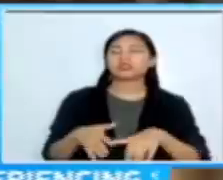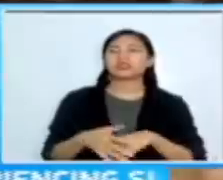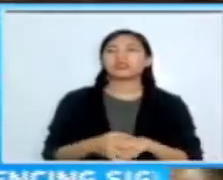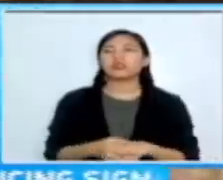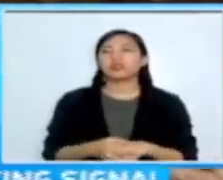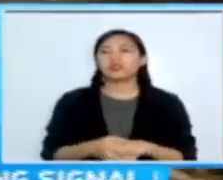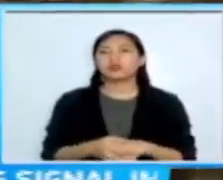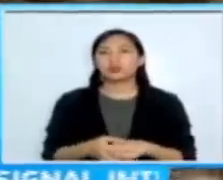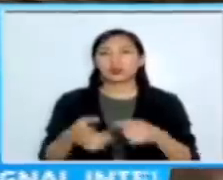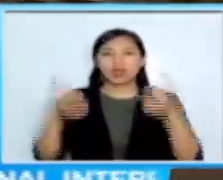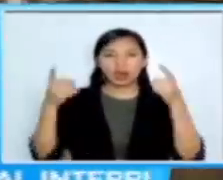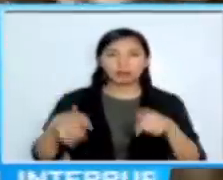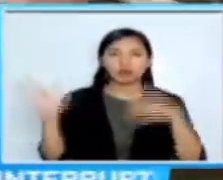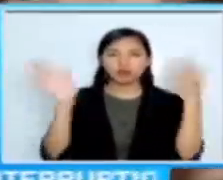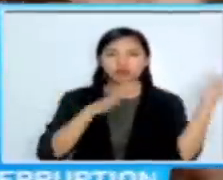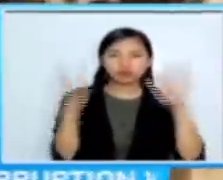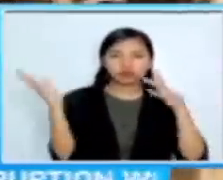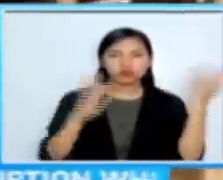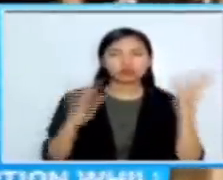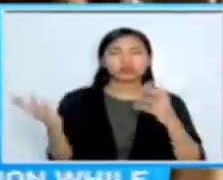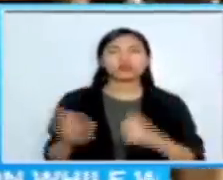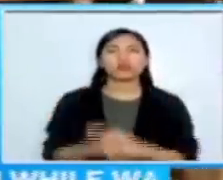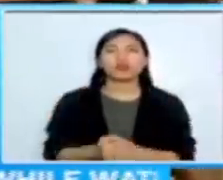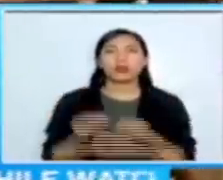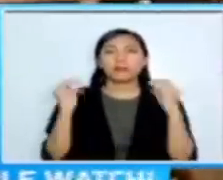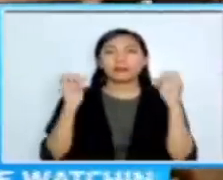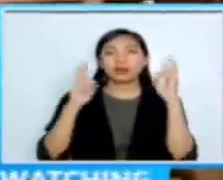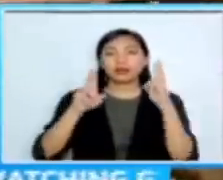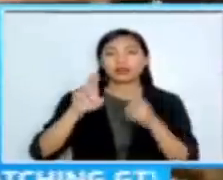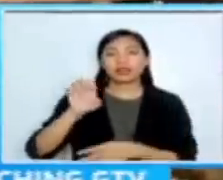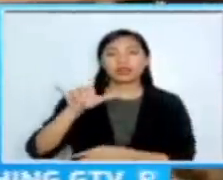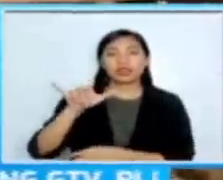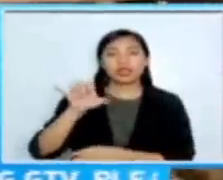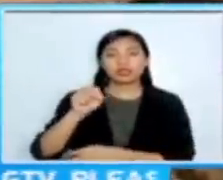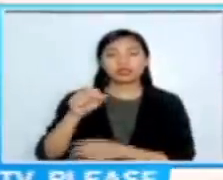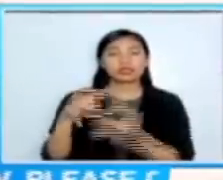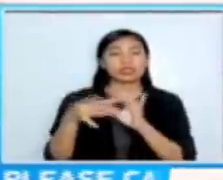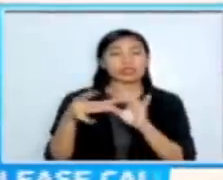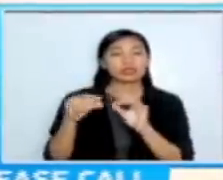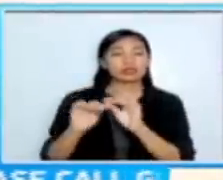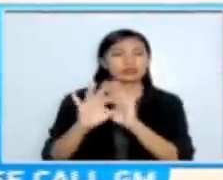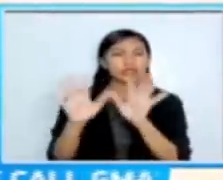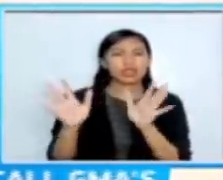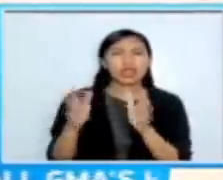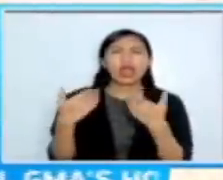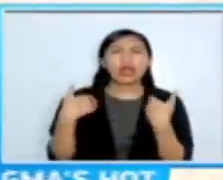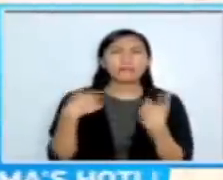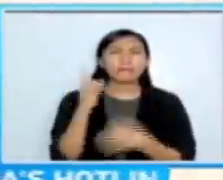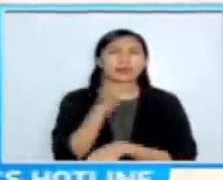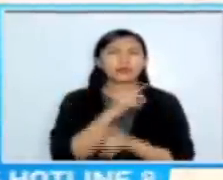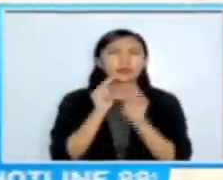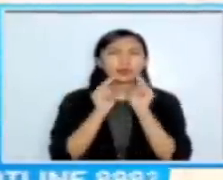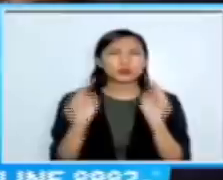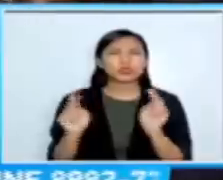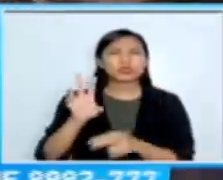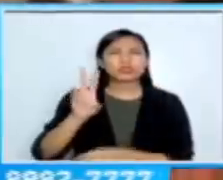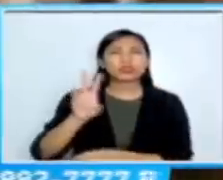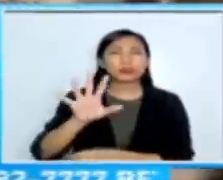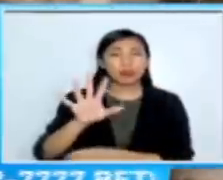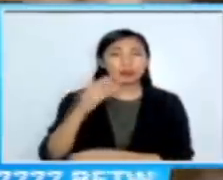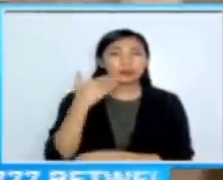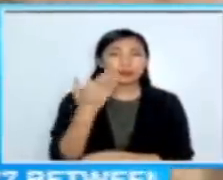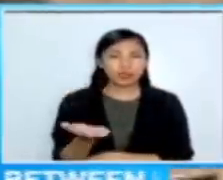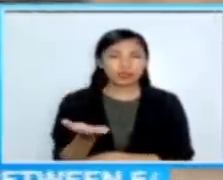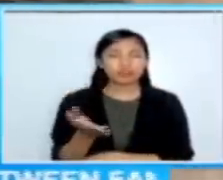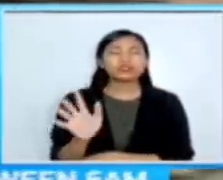sitwasyon. Nais namang linawi ni Mayor Reyes na hindi totoo ang mga kumalat na ulat na 65 ang patay sa Ubay. Sa